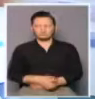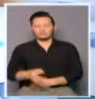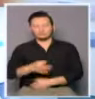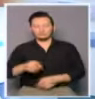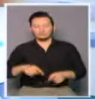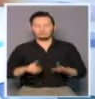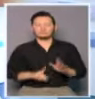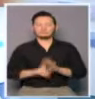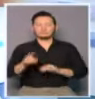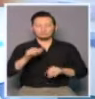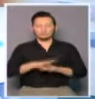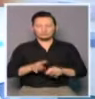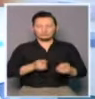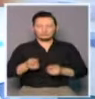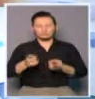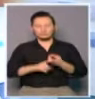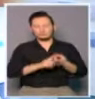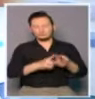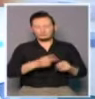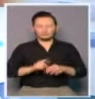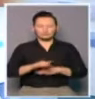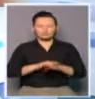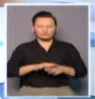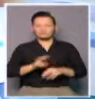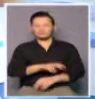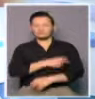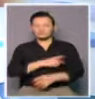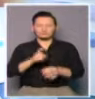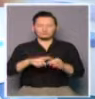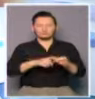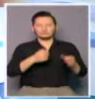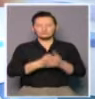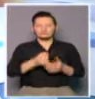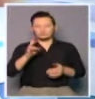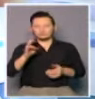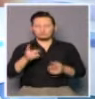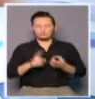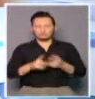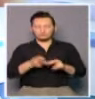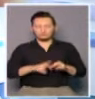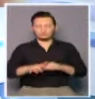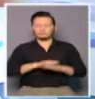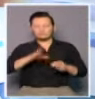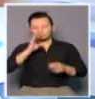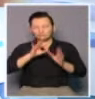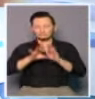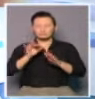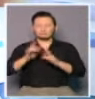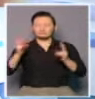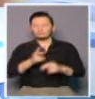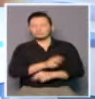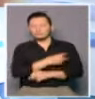В области началась кампания по прикреплению населения к поликлиникам, которая продлится до ноября. За это время жители смогут выбрать необходимое